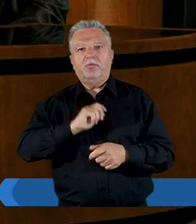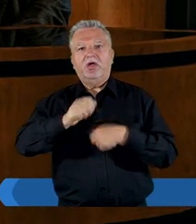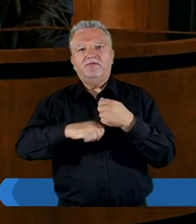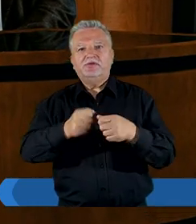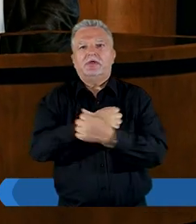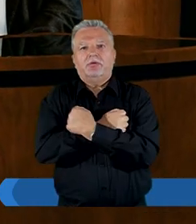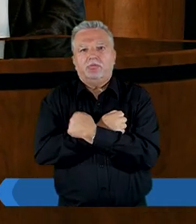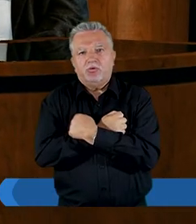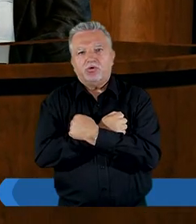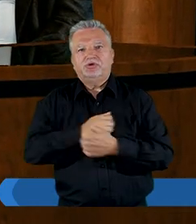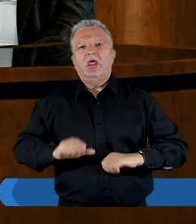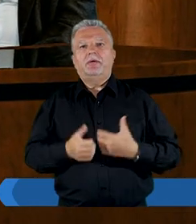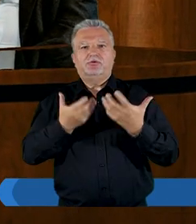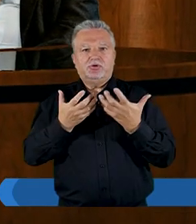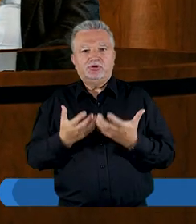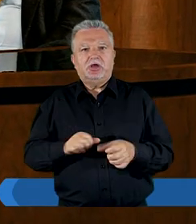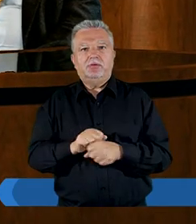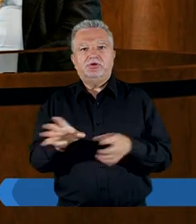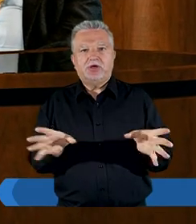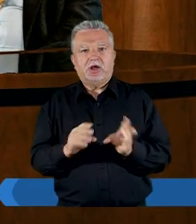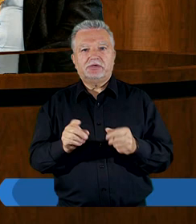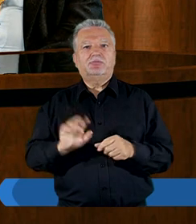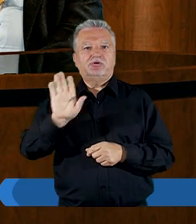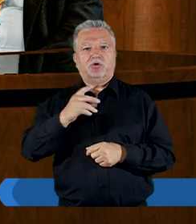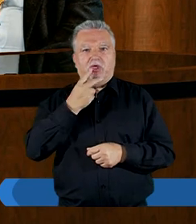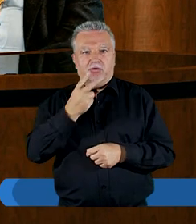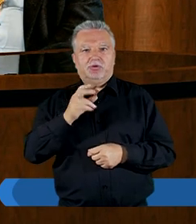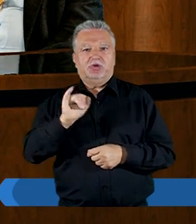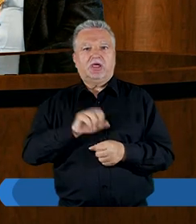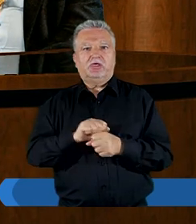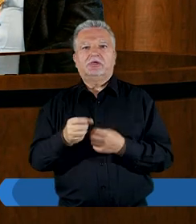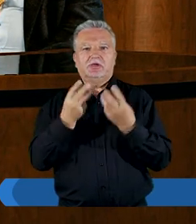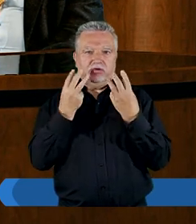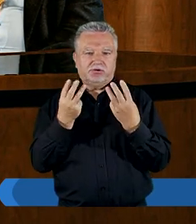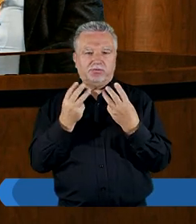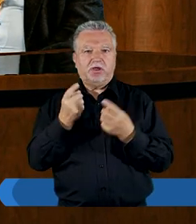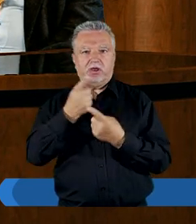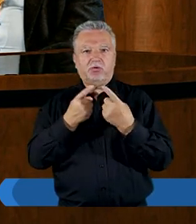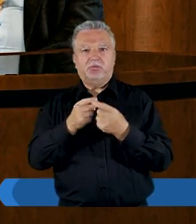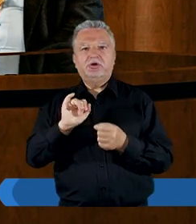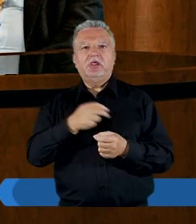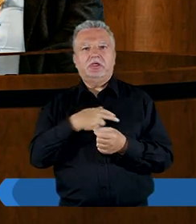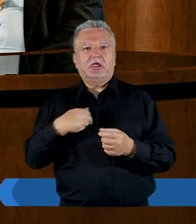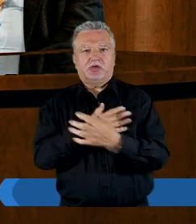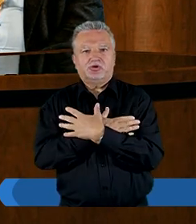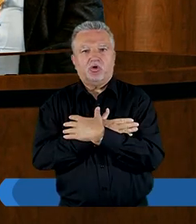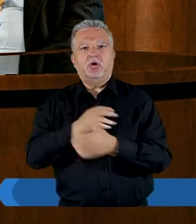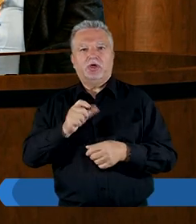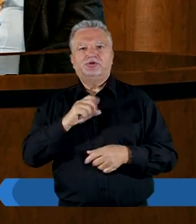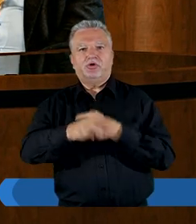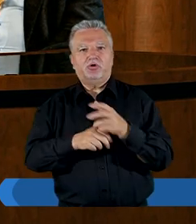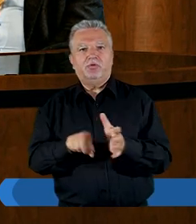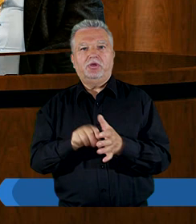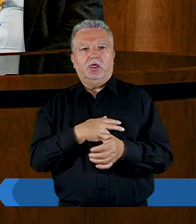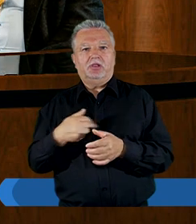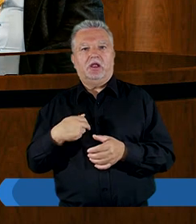miłości, żebyśmy chcieli z nim być, widząc, jaki jest wspaniałomyślny, jak nas kocha, co dla nas robi.